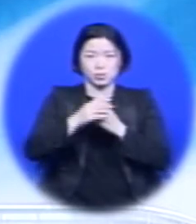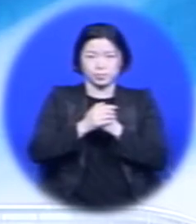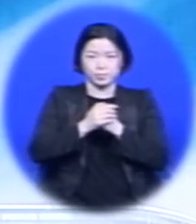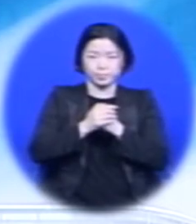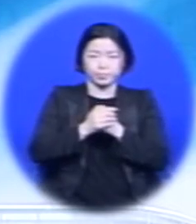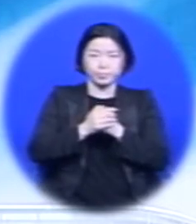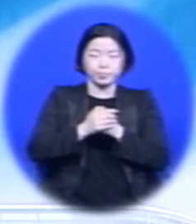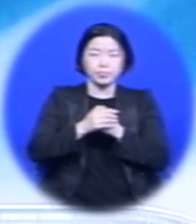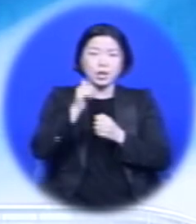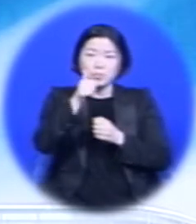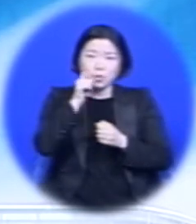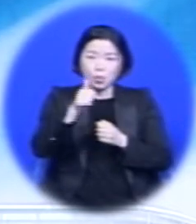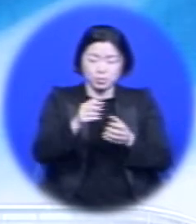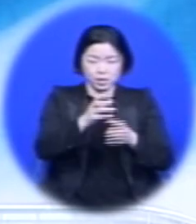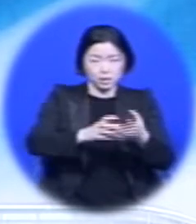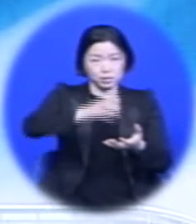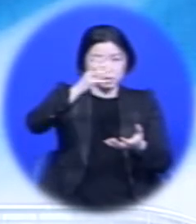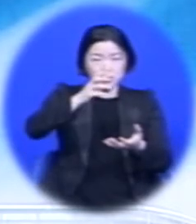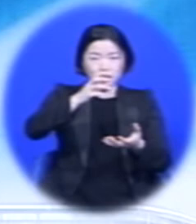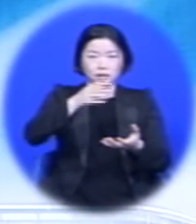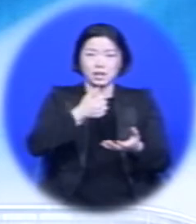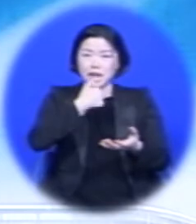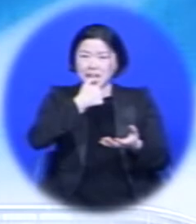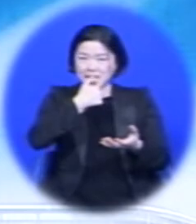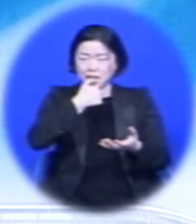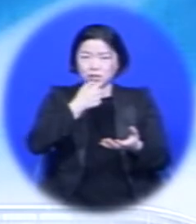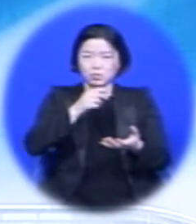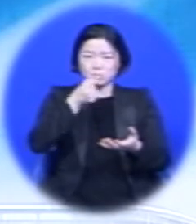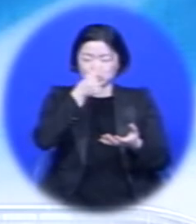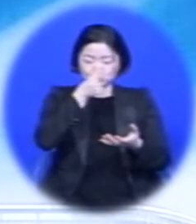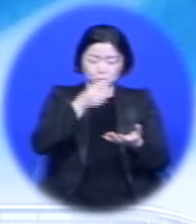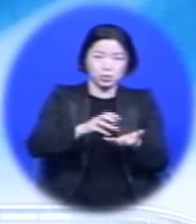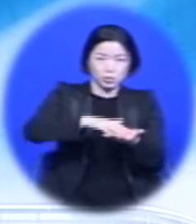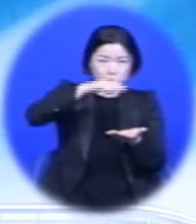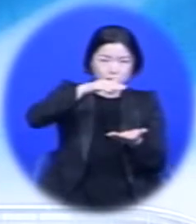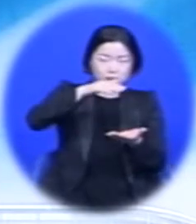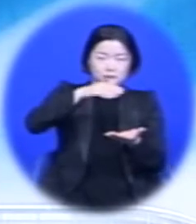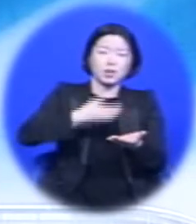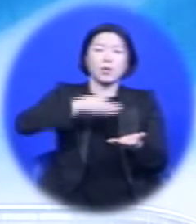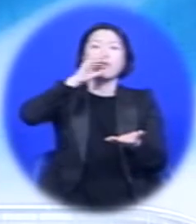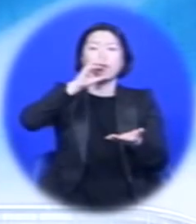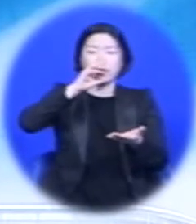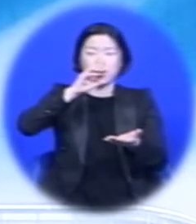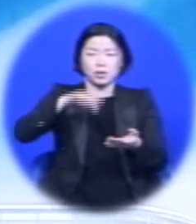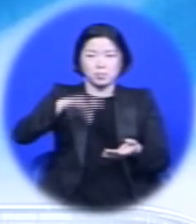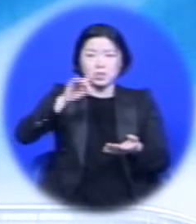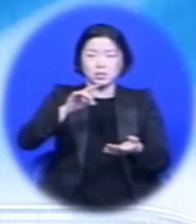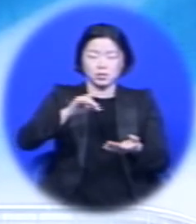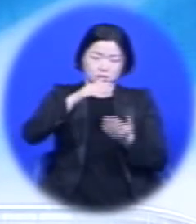맥주컵에다가 소주를 넣어서 밥 먹기 전에 꼭 한 컵은 마시고서야 밥을 드신 분이